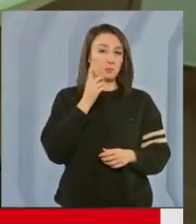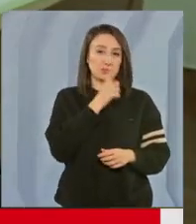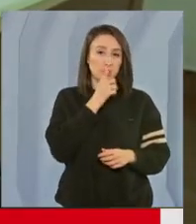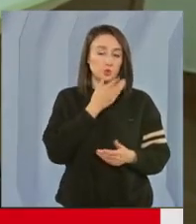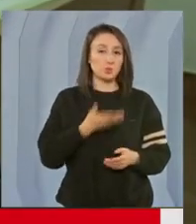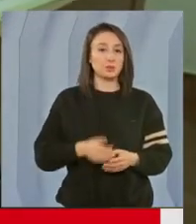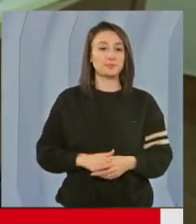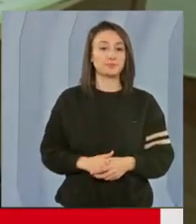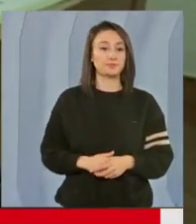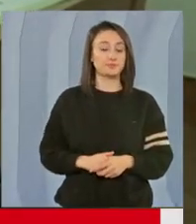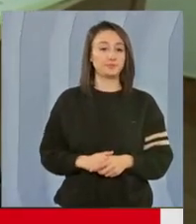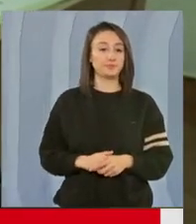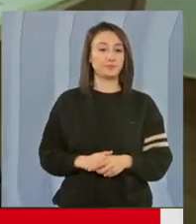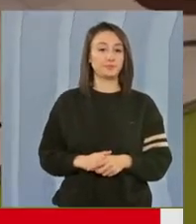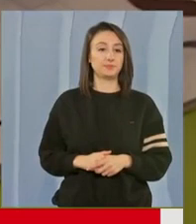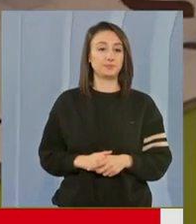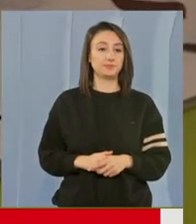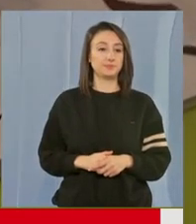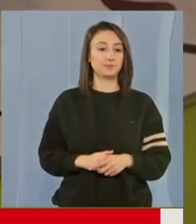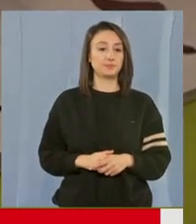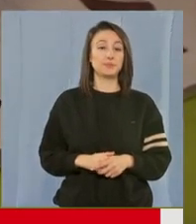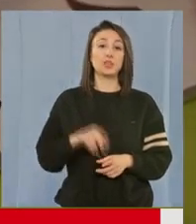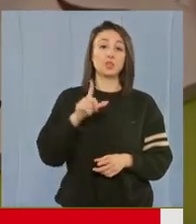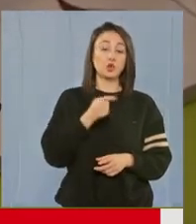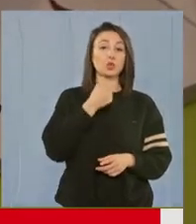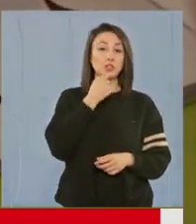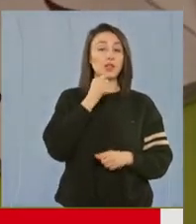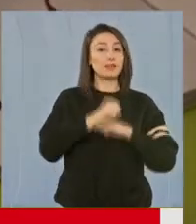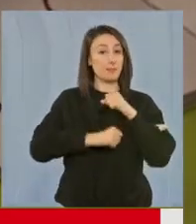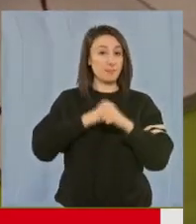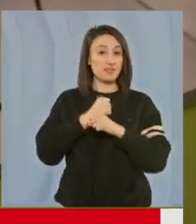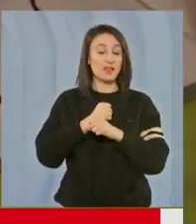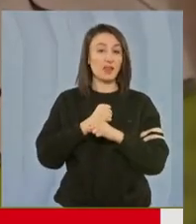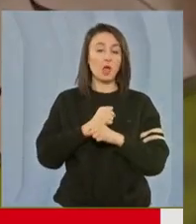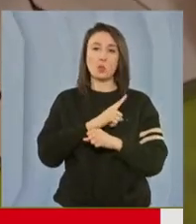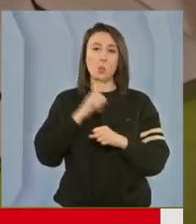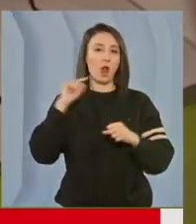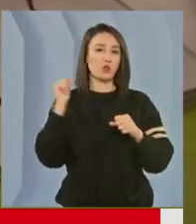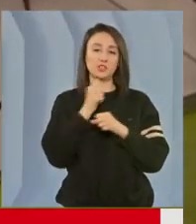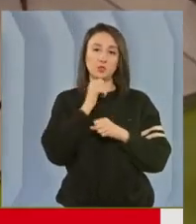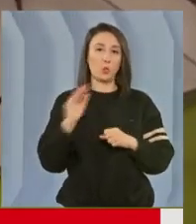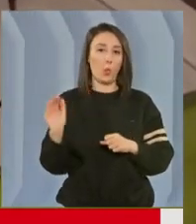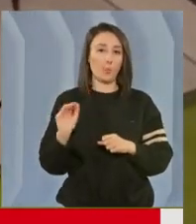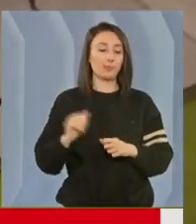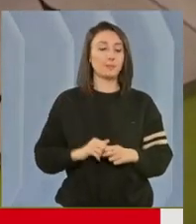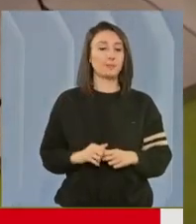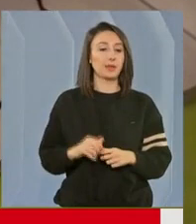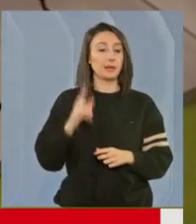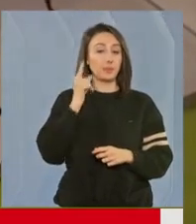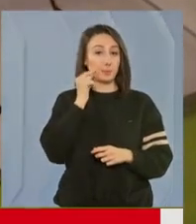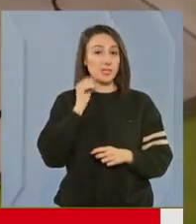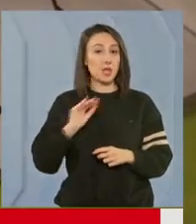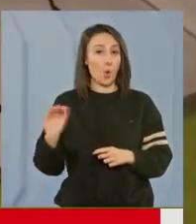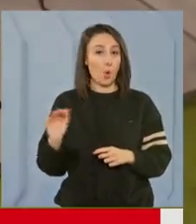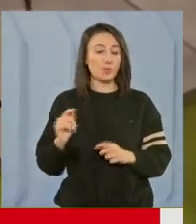minciuni nejustificate aceasta susține că în cei 20 de ani de când profesează nu a lovit niciun copil părinții copiilor